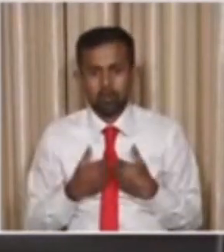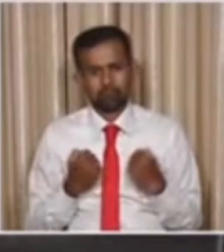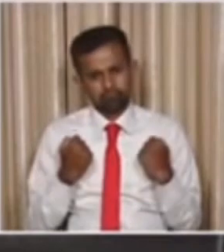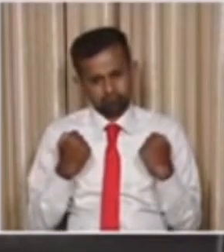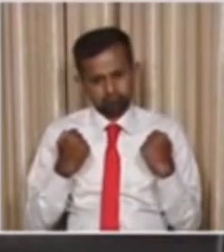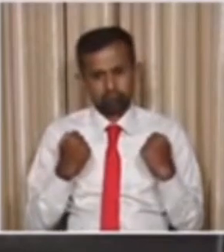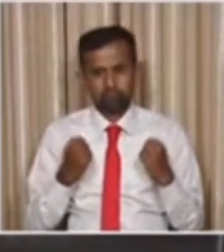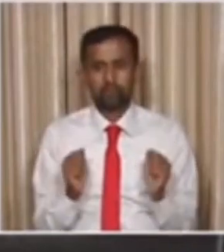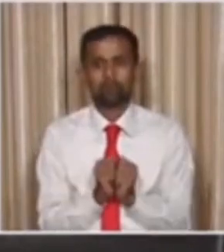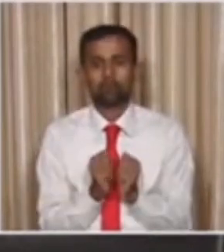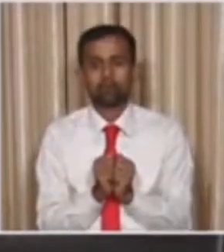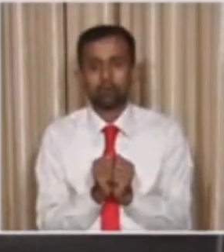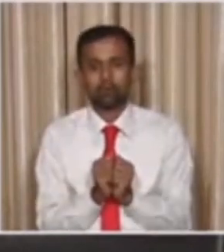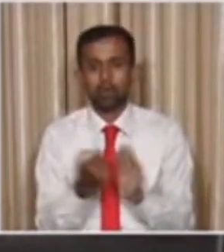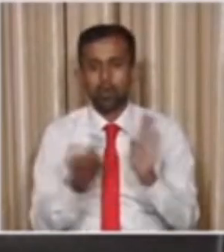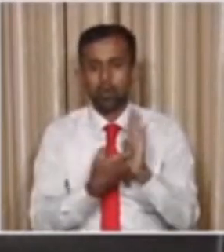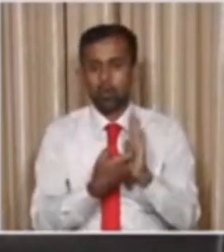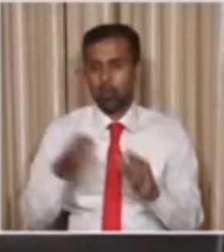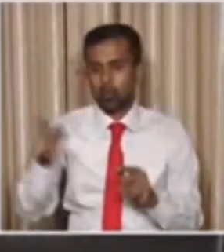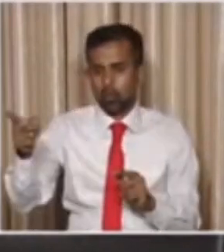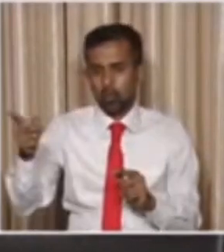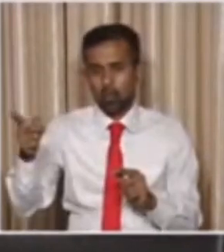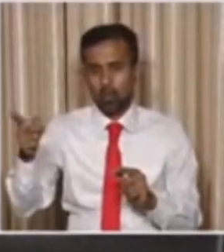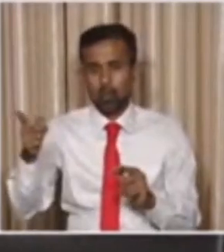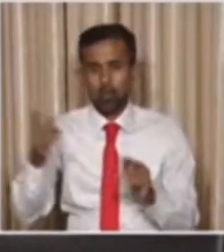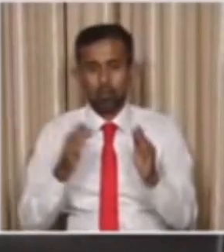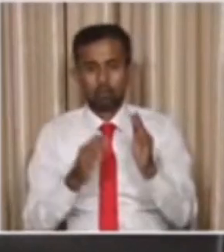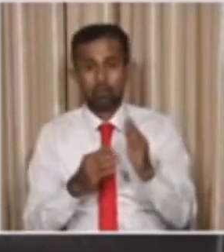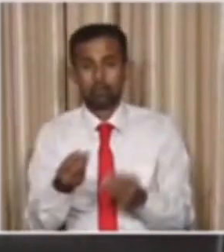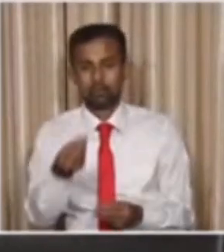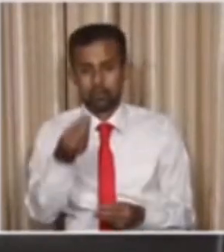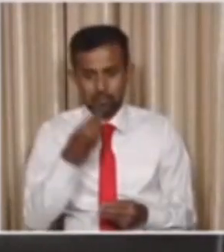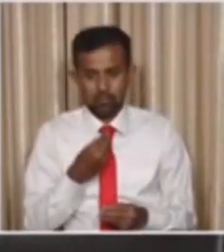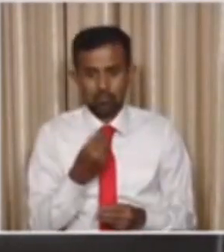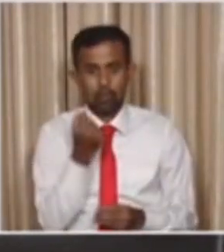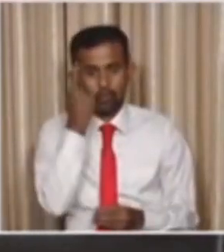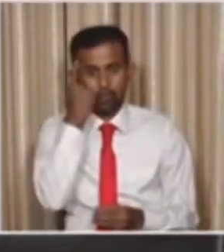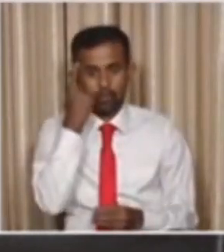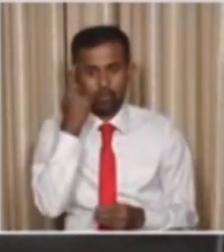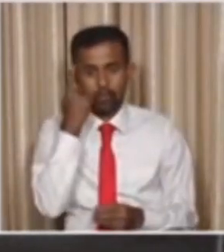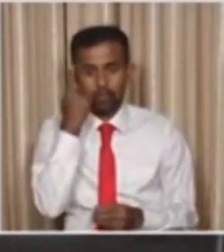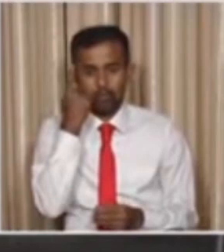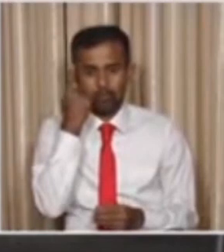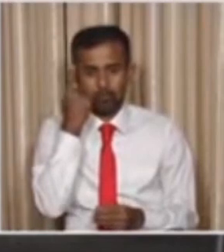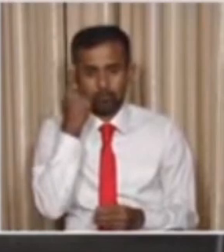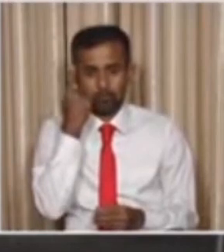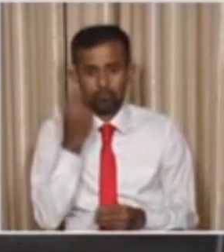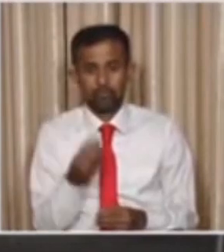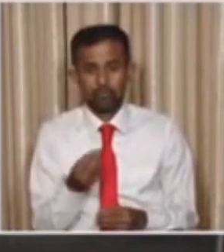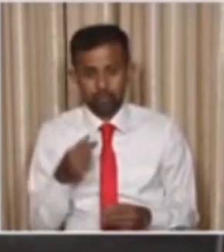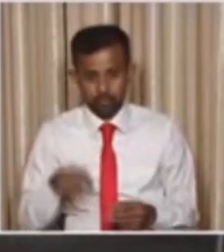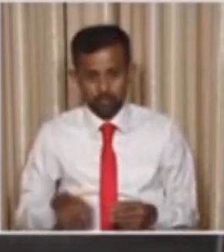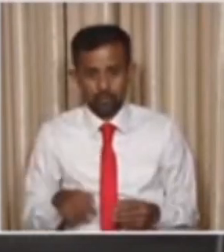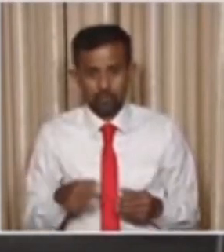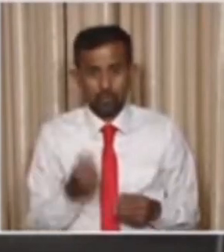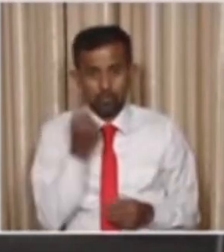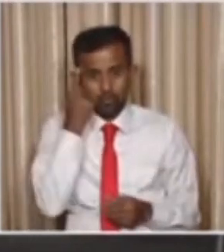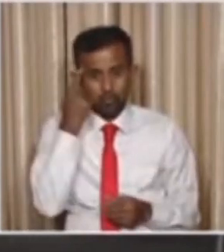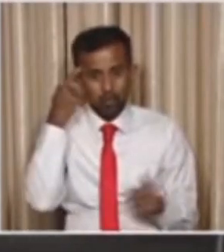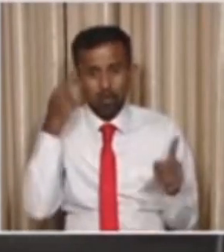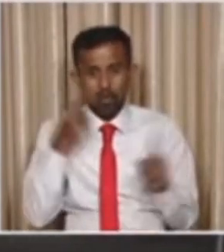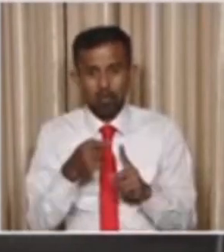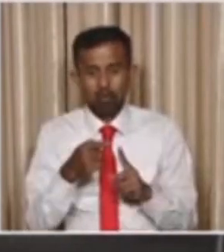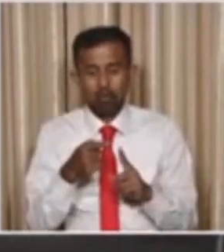मंदगे कटे रोशान सिंह मतम मे गिनाबू योजना संबंध योजना मे गेन अद मे गिना योजना